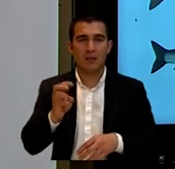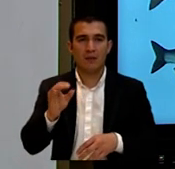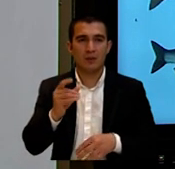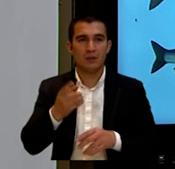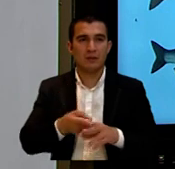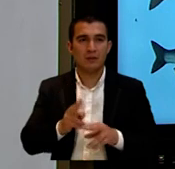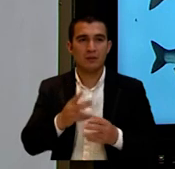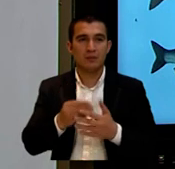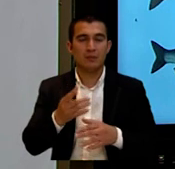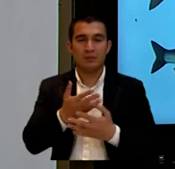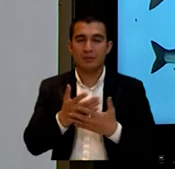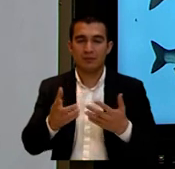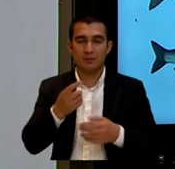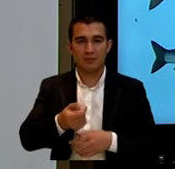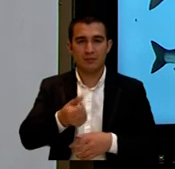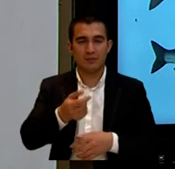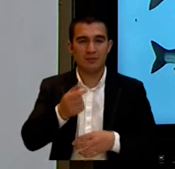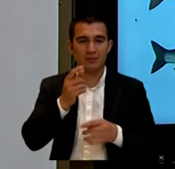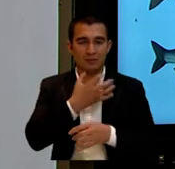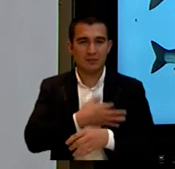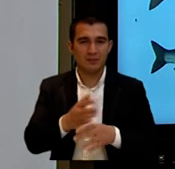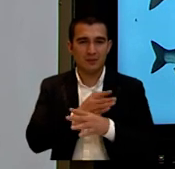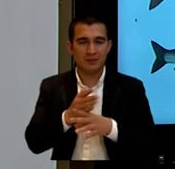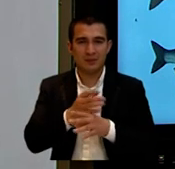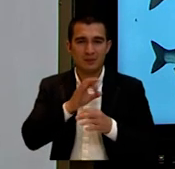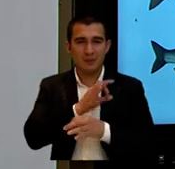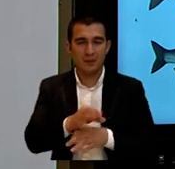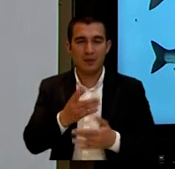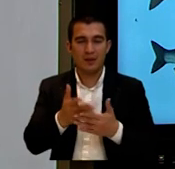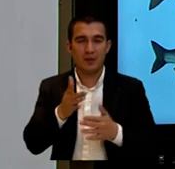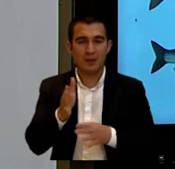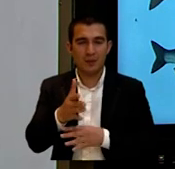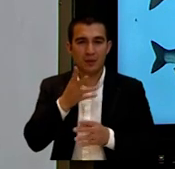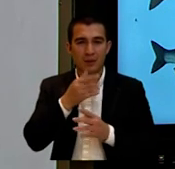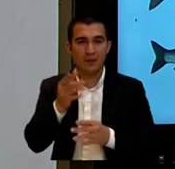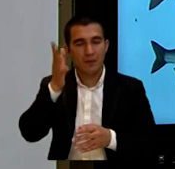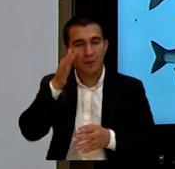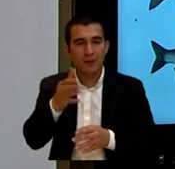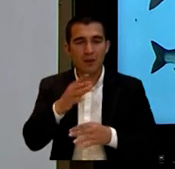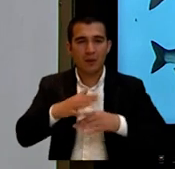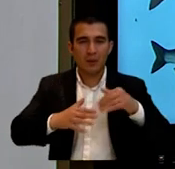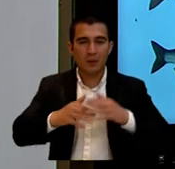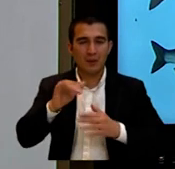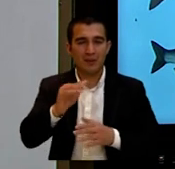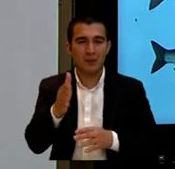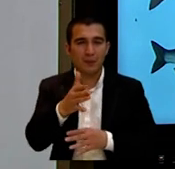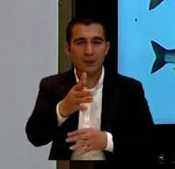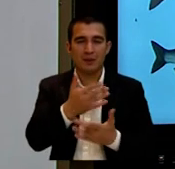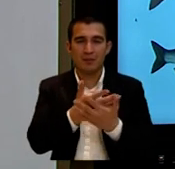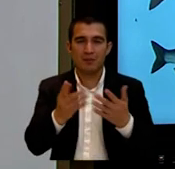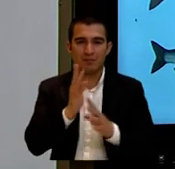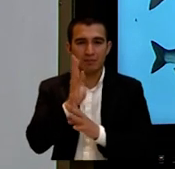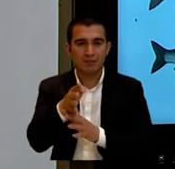тәнісінің тәңгәчелер білен қоплангенлігі, сүзгічіларының болеші, яғанчызықларының болеші,